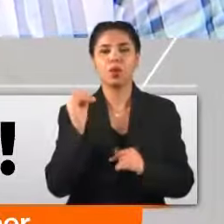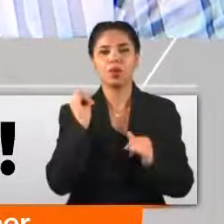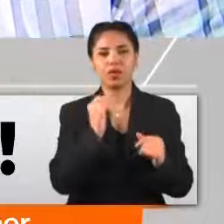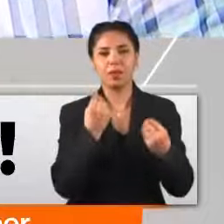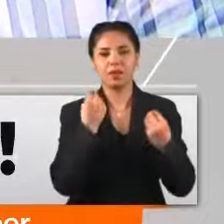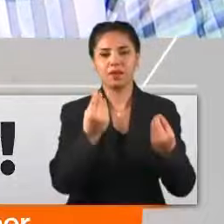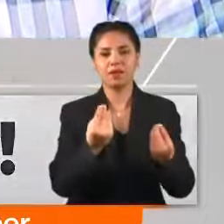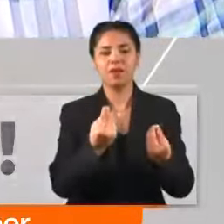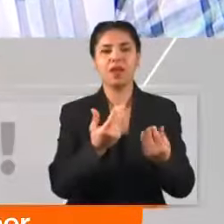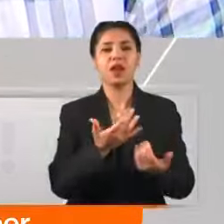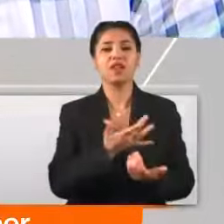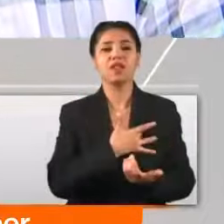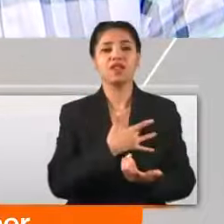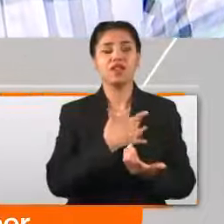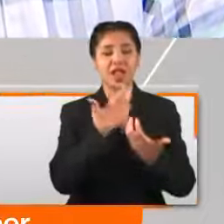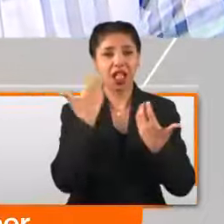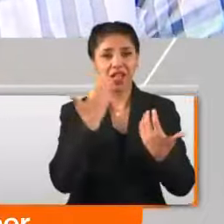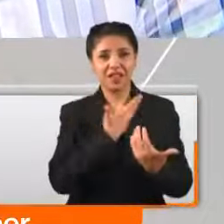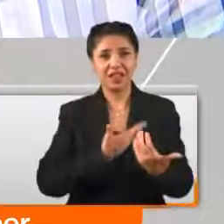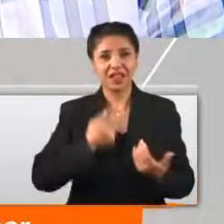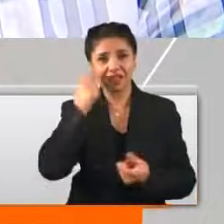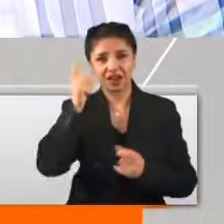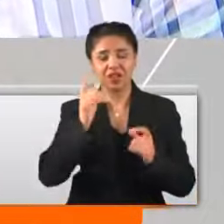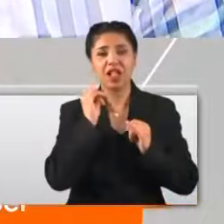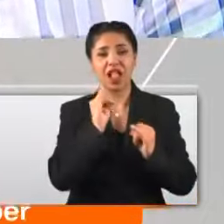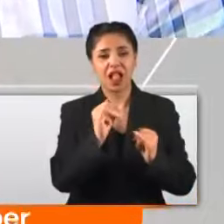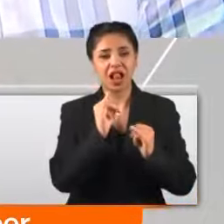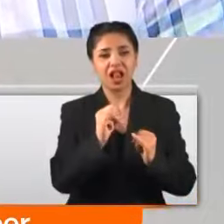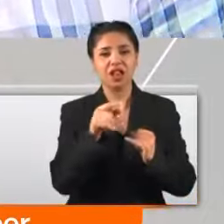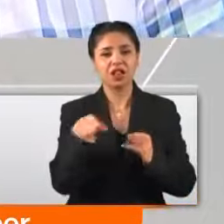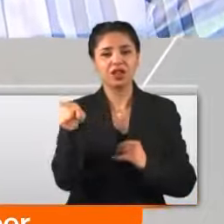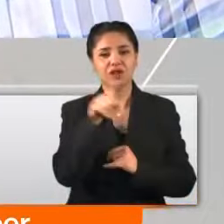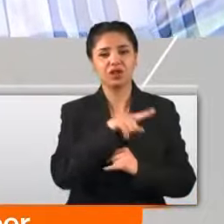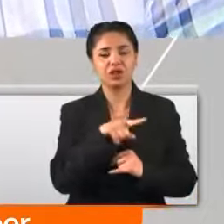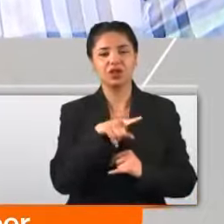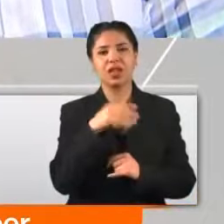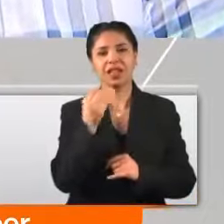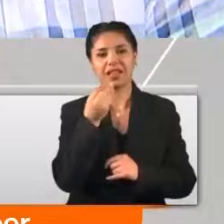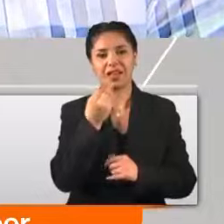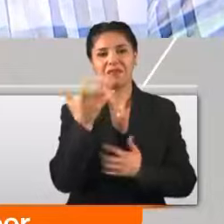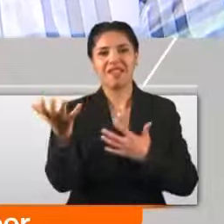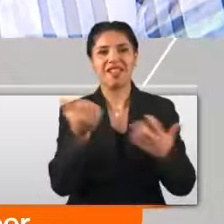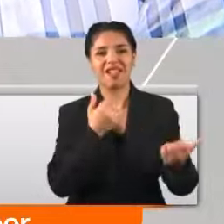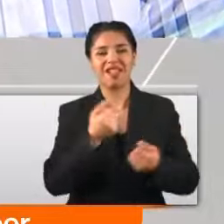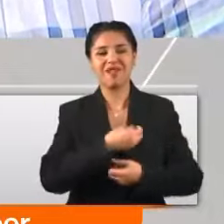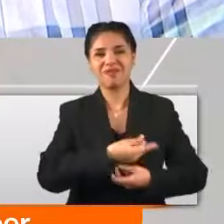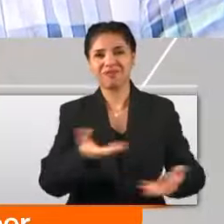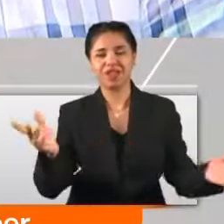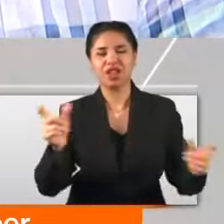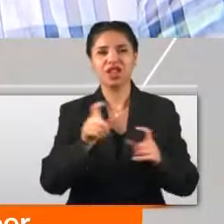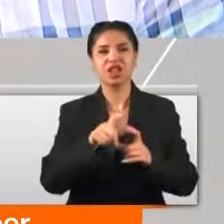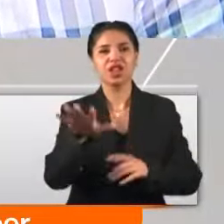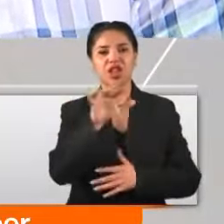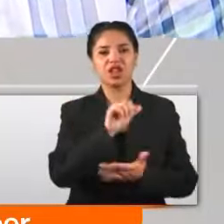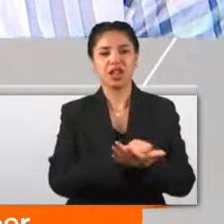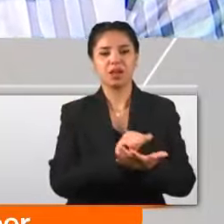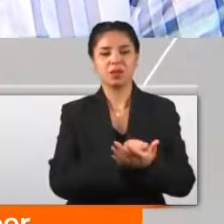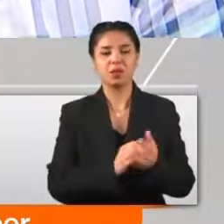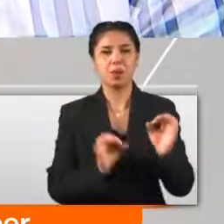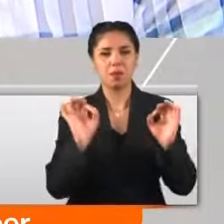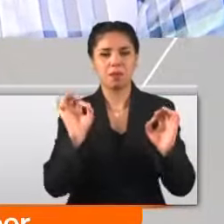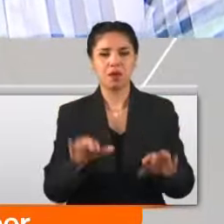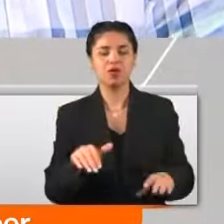hayvanseverlerin eleştirileriyle bu mama trollerinin sosyal medyada başlattıkları